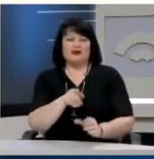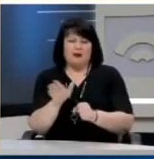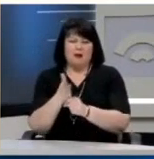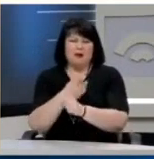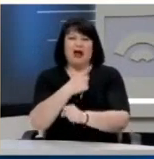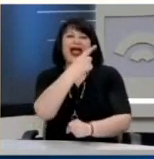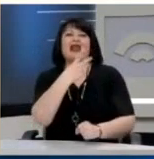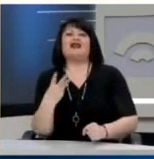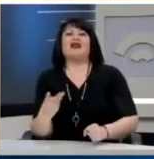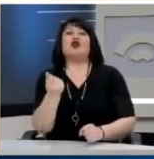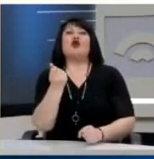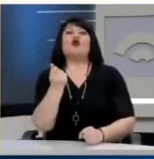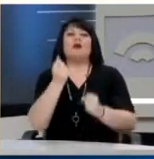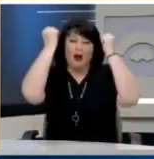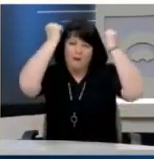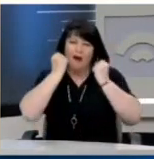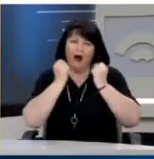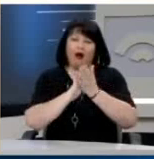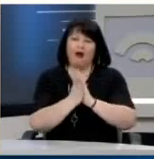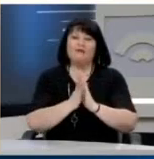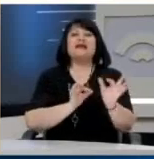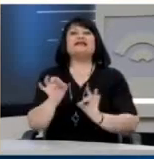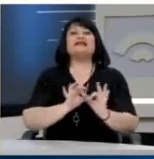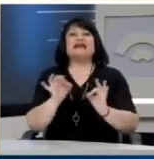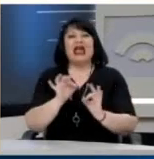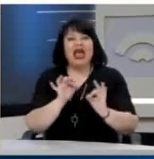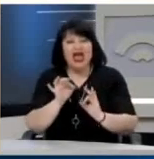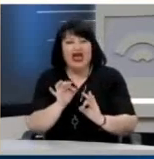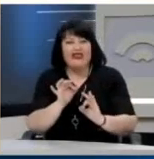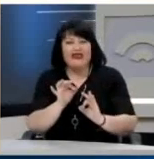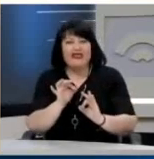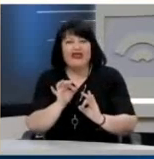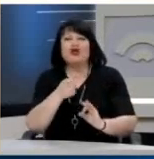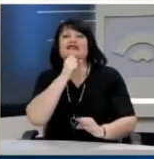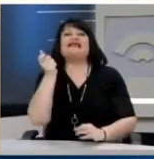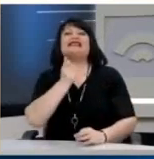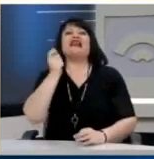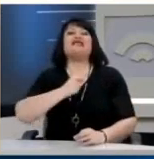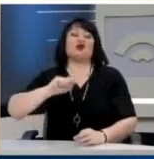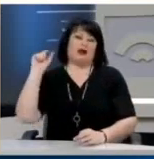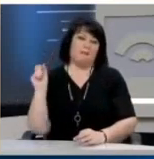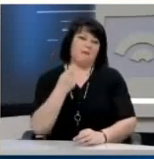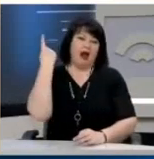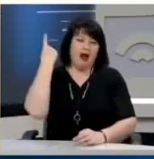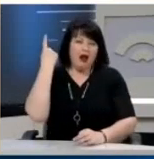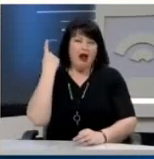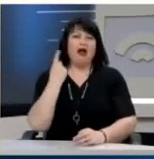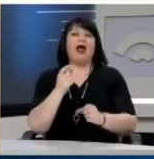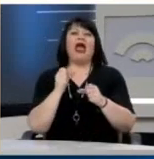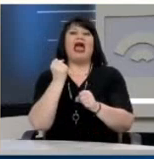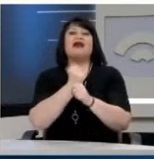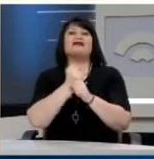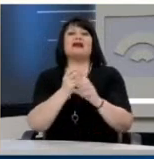το 1/3 της οικονομίας. Το ίδιο σχέδιο που έριξε στον κεάδα τους συνταξιούχους, που διέλυσε τις εργασιακές